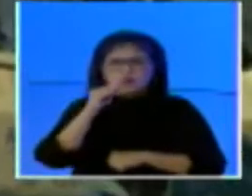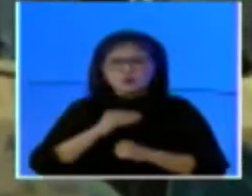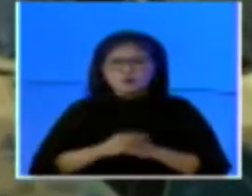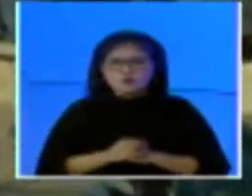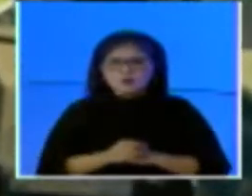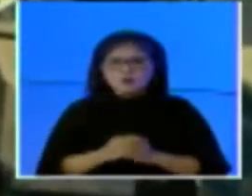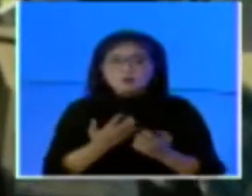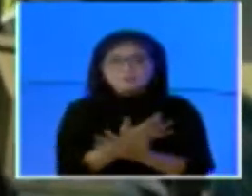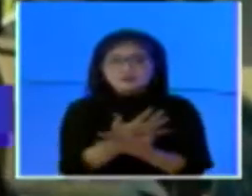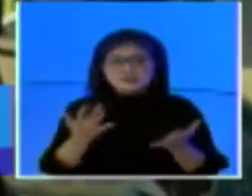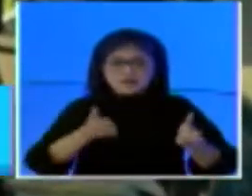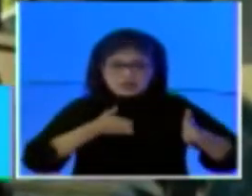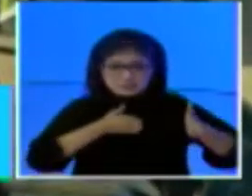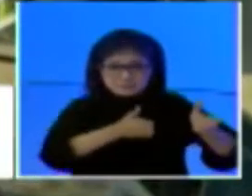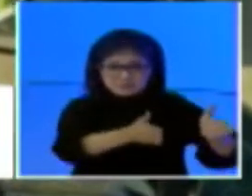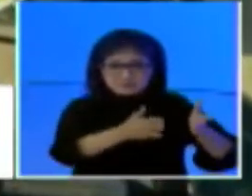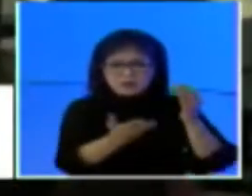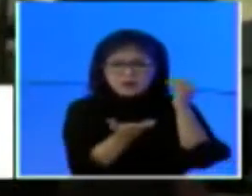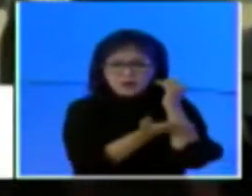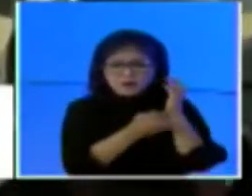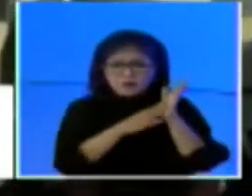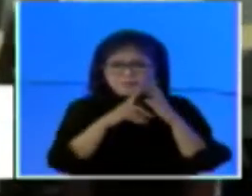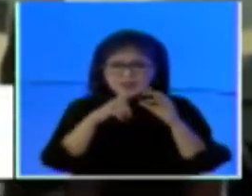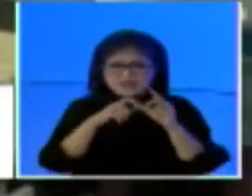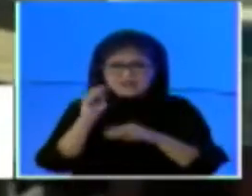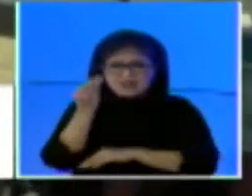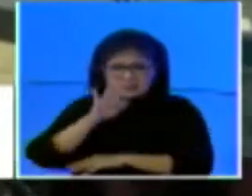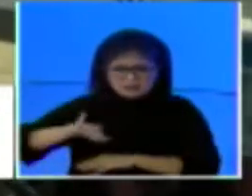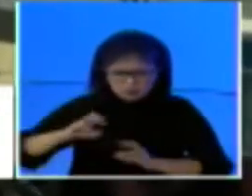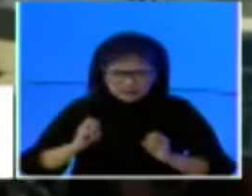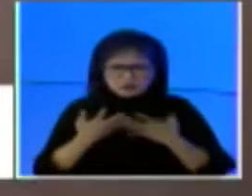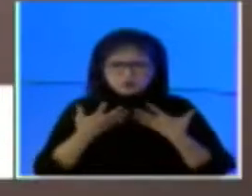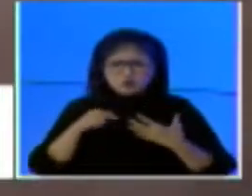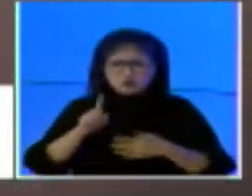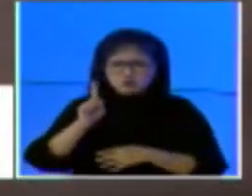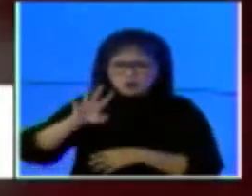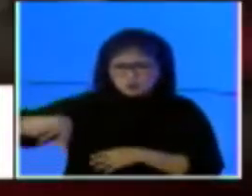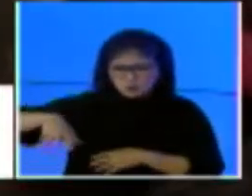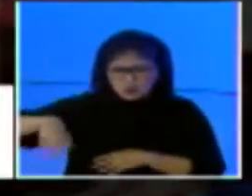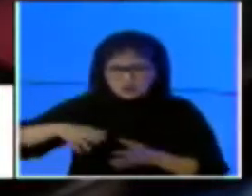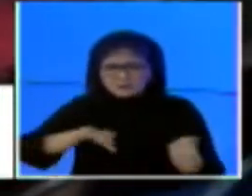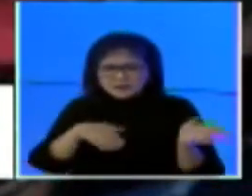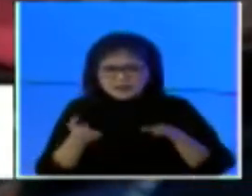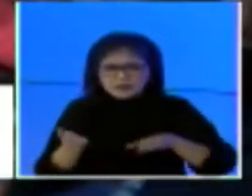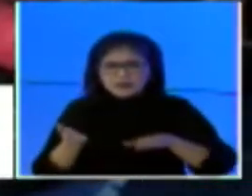Warga Jalan Kayu Mas Selatan, Pulau Gadung, Jakarta Timur dikejutkan dengan tewasnya satu keluarga di rumah mereka.